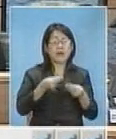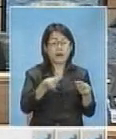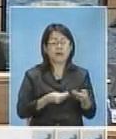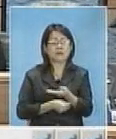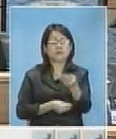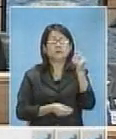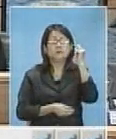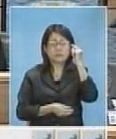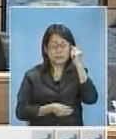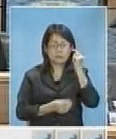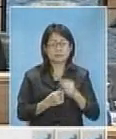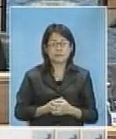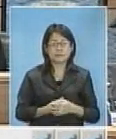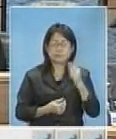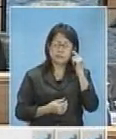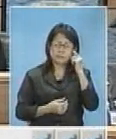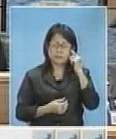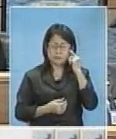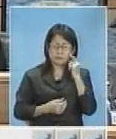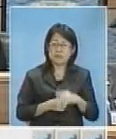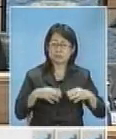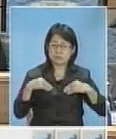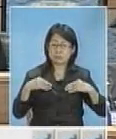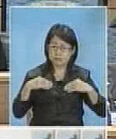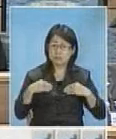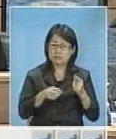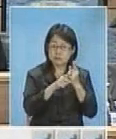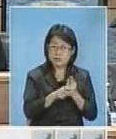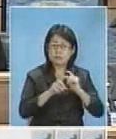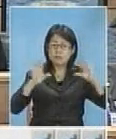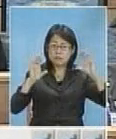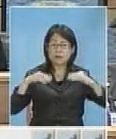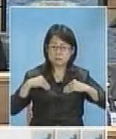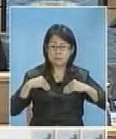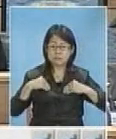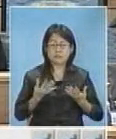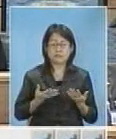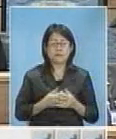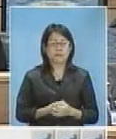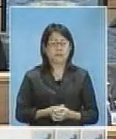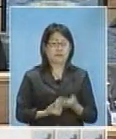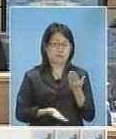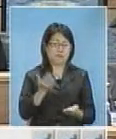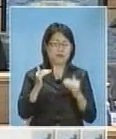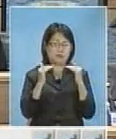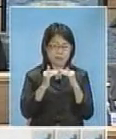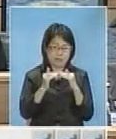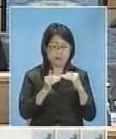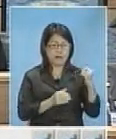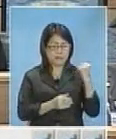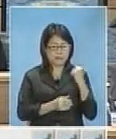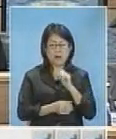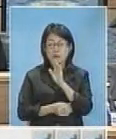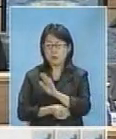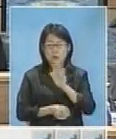ครับว่าท่านเห็นด้วยกับแนวคิดในลักษณะนี้ของรัฐบาลหรือไม่เพราะสิทธิอำนาจและหน้าที่ของพวกเ